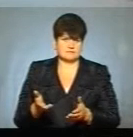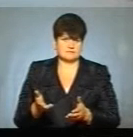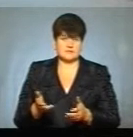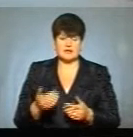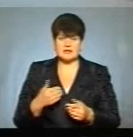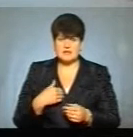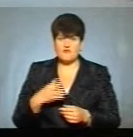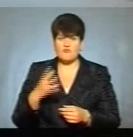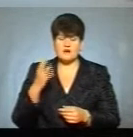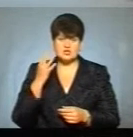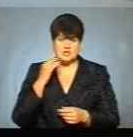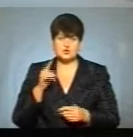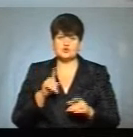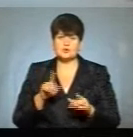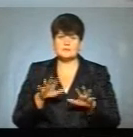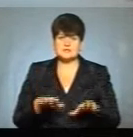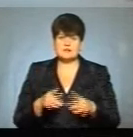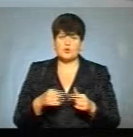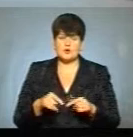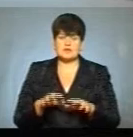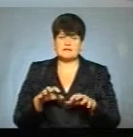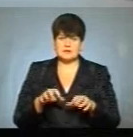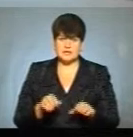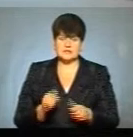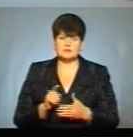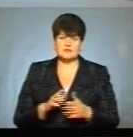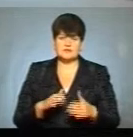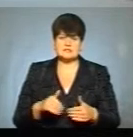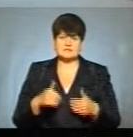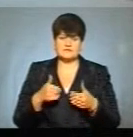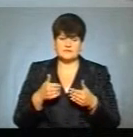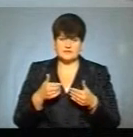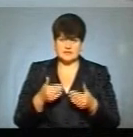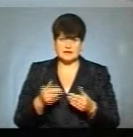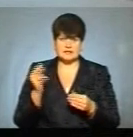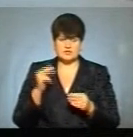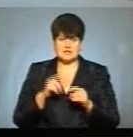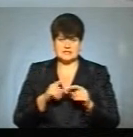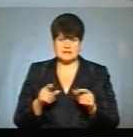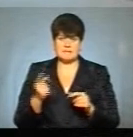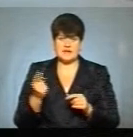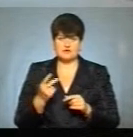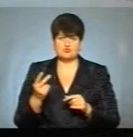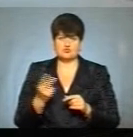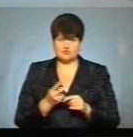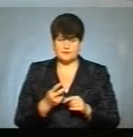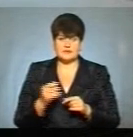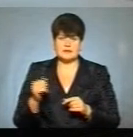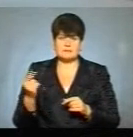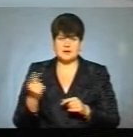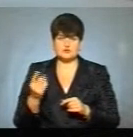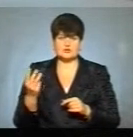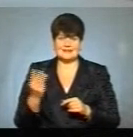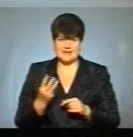я вважаю, що місцеві органи влади в першу чергу мали би звертати увагу на навчальні заклади 1-2 і